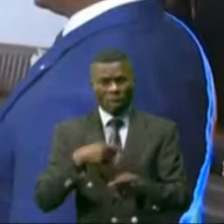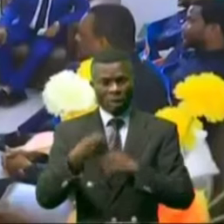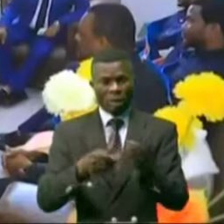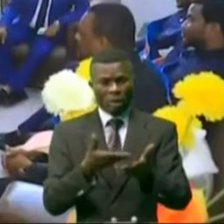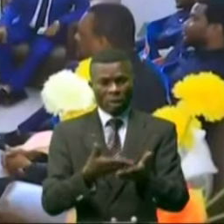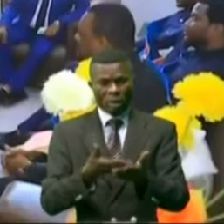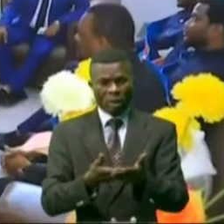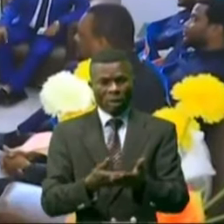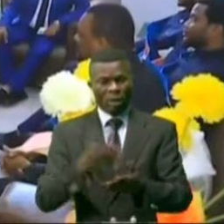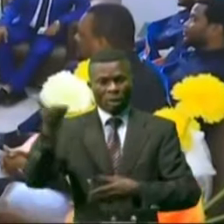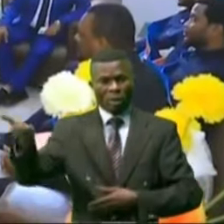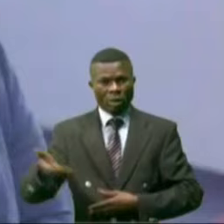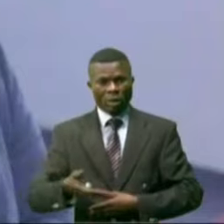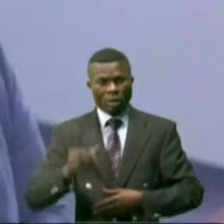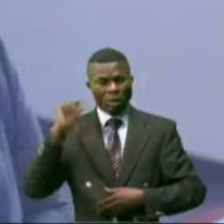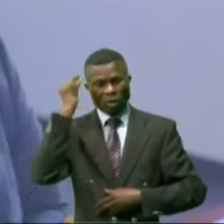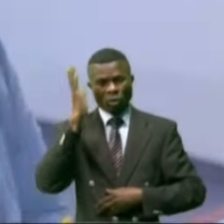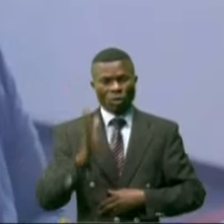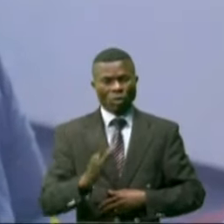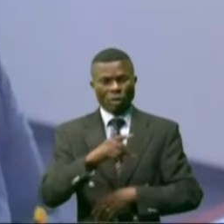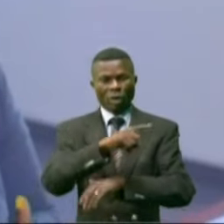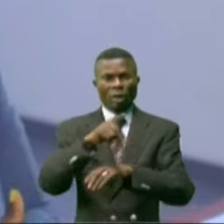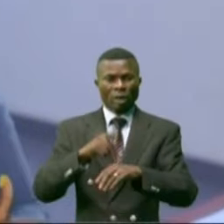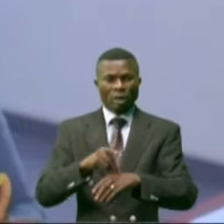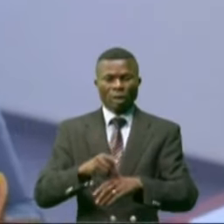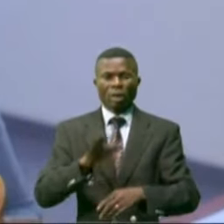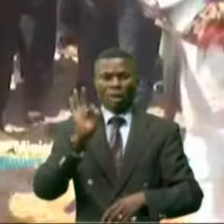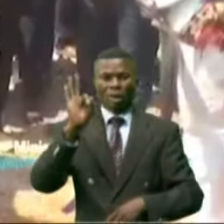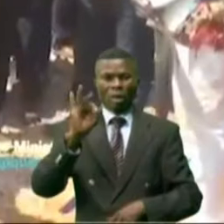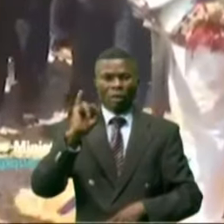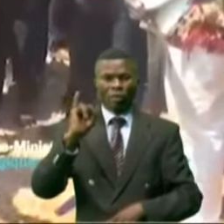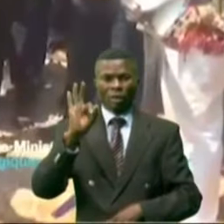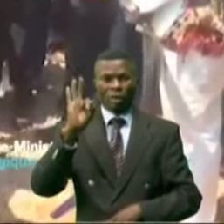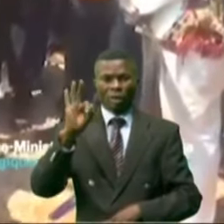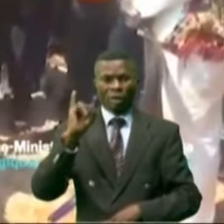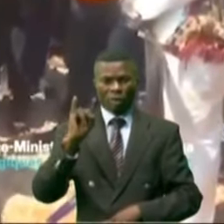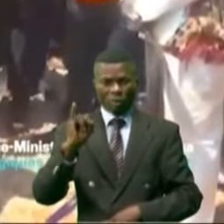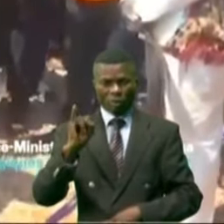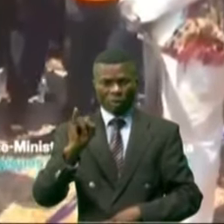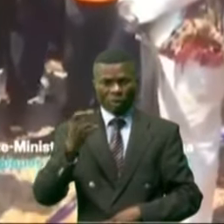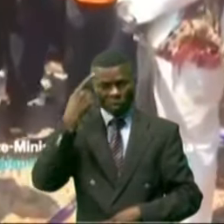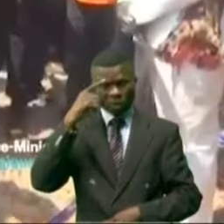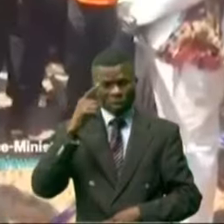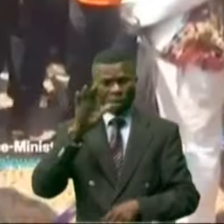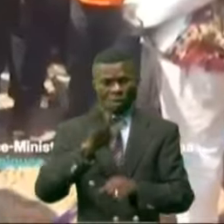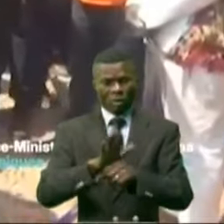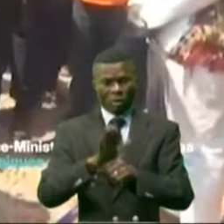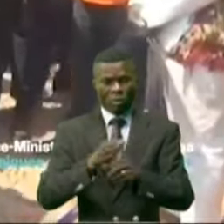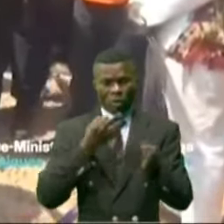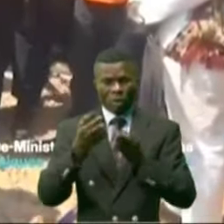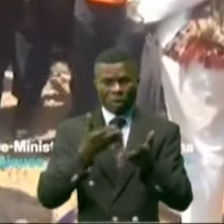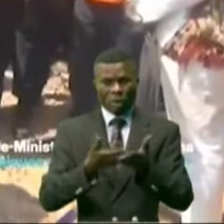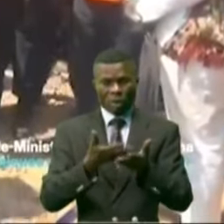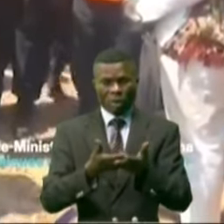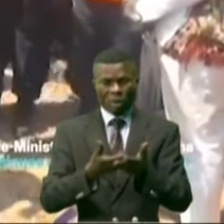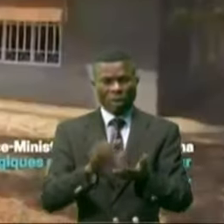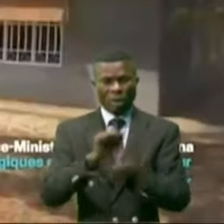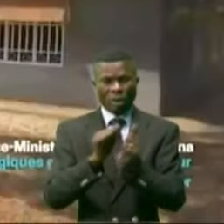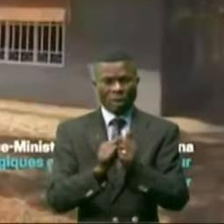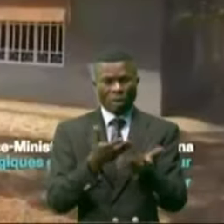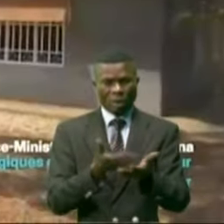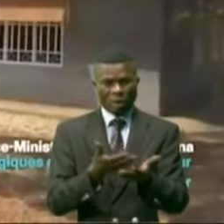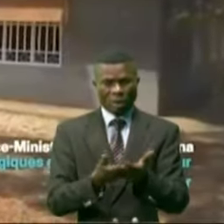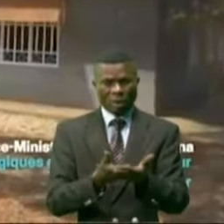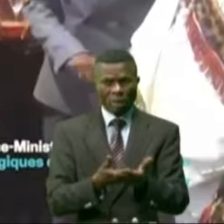reçu par la gouverneure de province, Fifima Sukasaini, il a inauguré plusieurs établissements dans les secteurs de